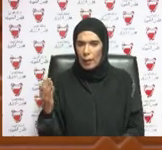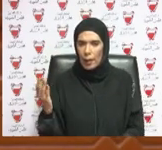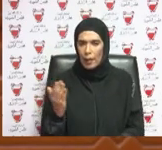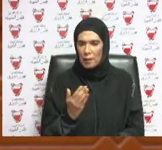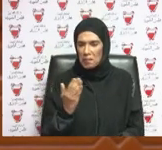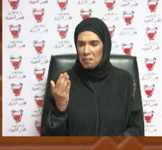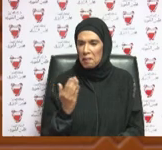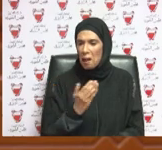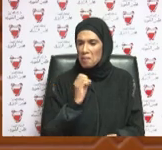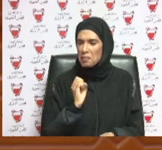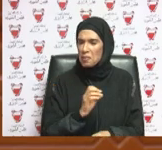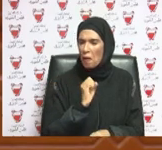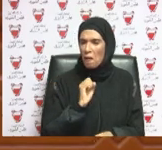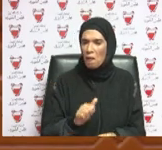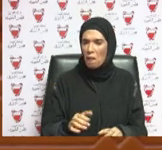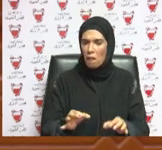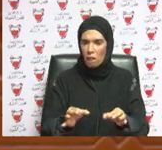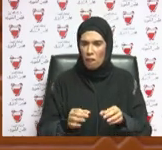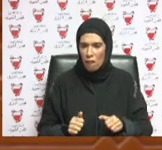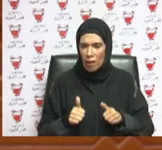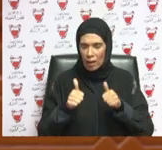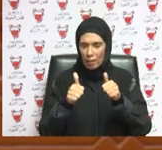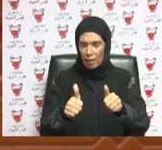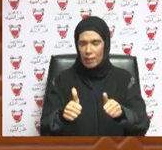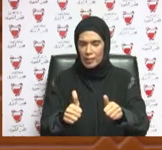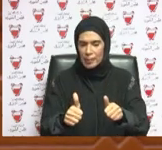سمو الشيخ ناصر بن حمد آل خليفة.